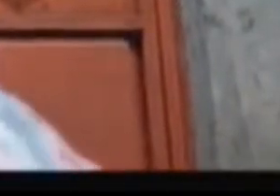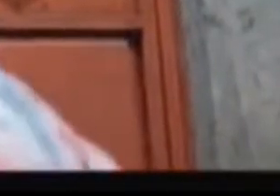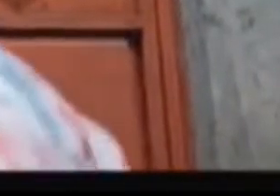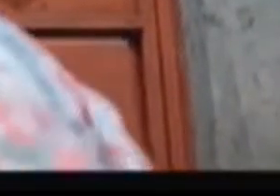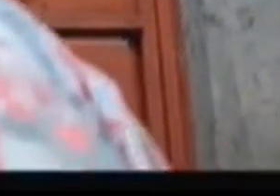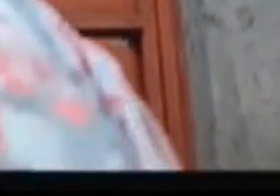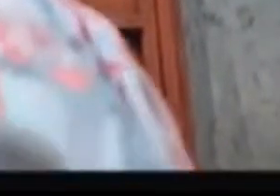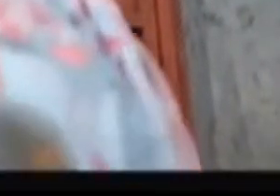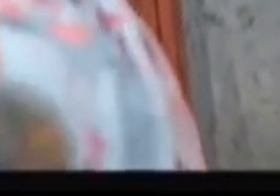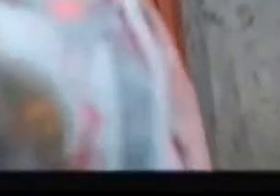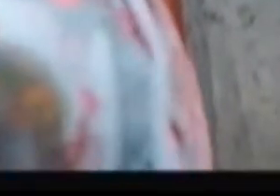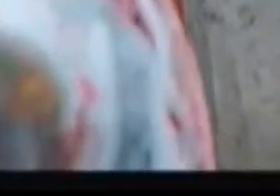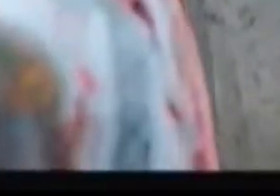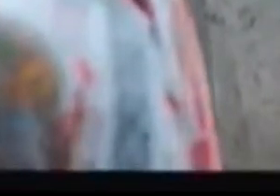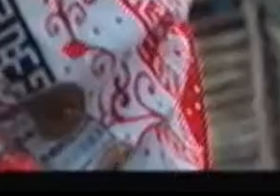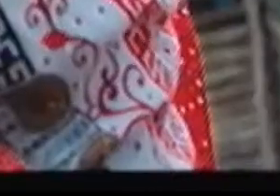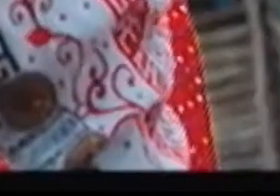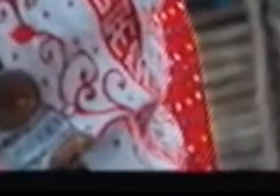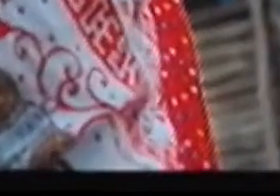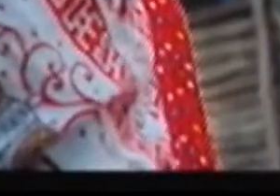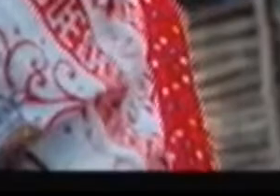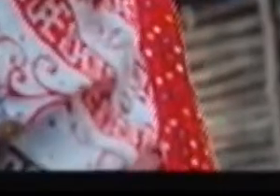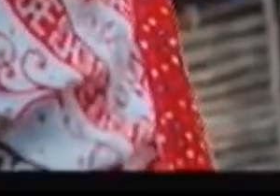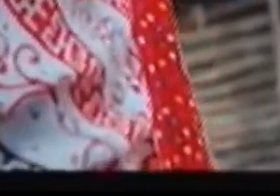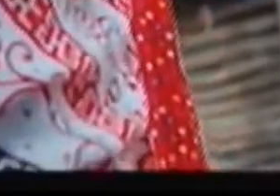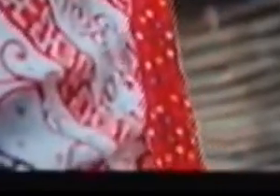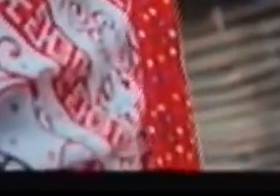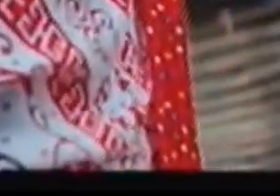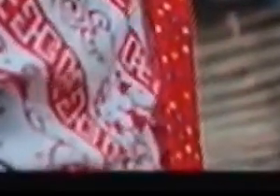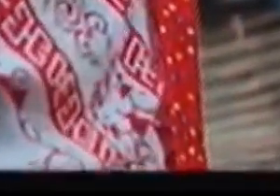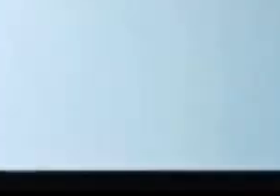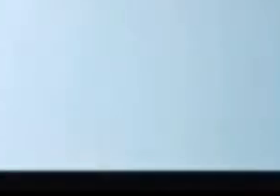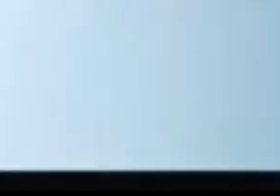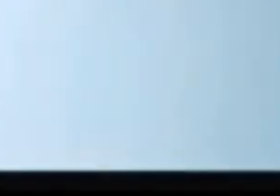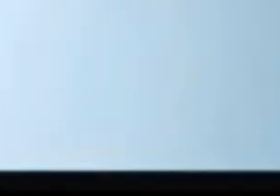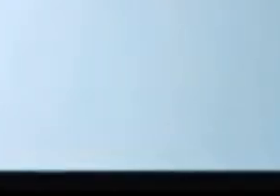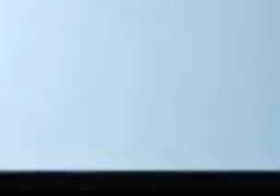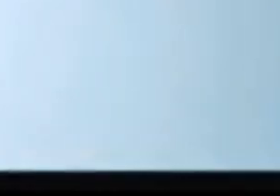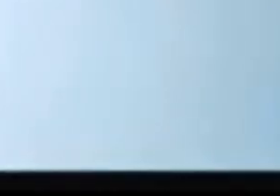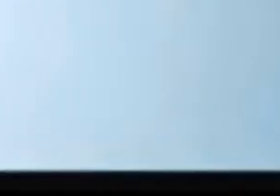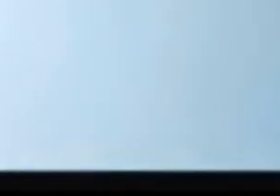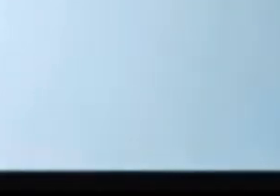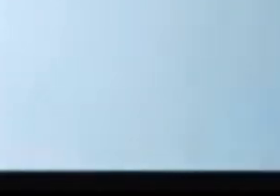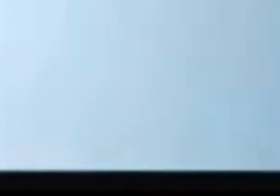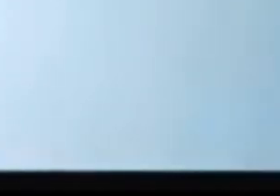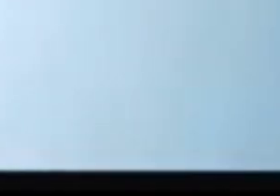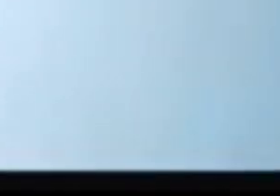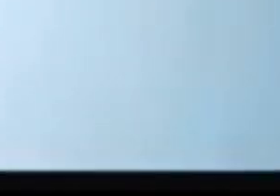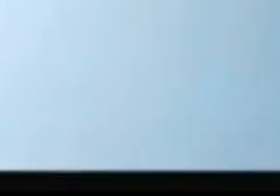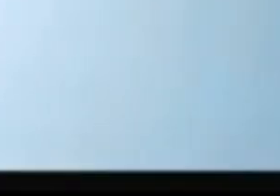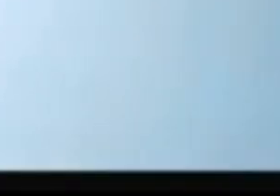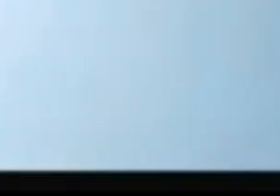Yesu peke atabaki tu, neno lake milele yote. Yeye tu